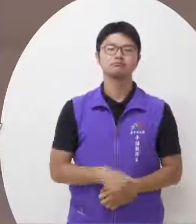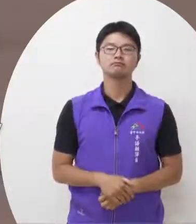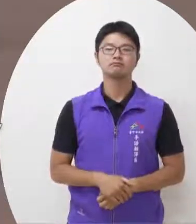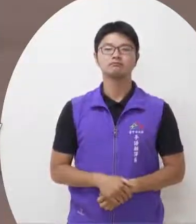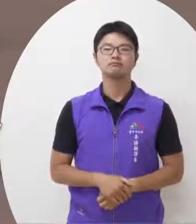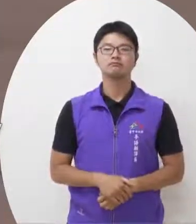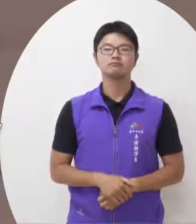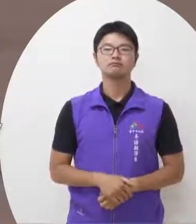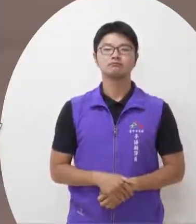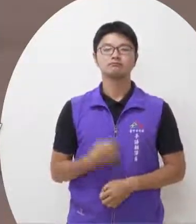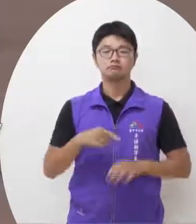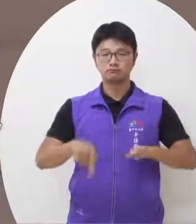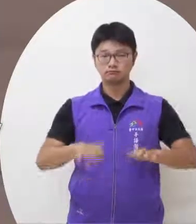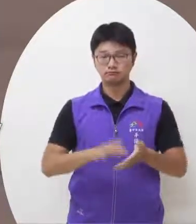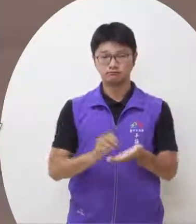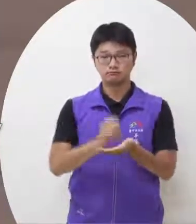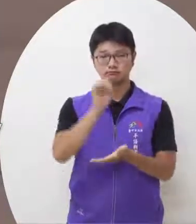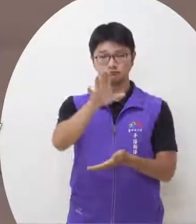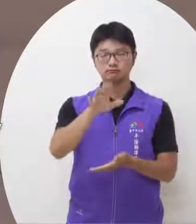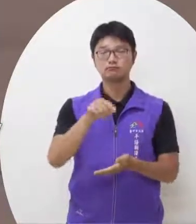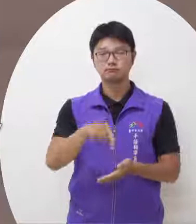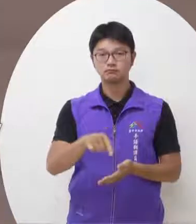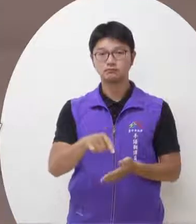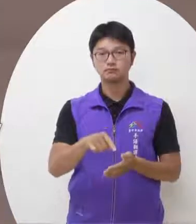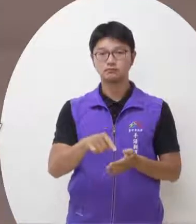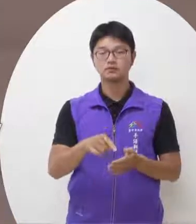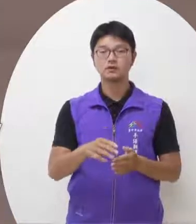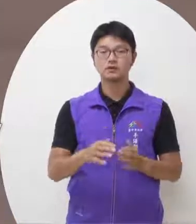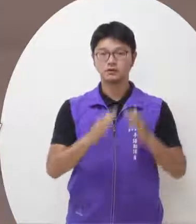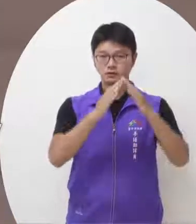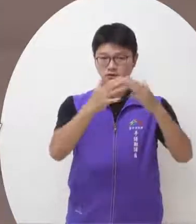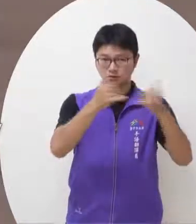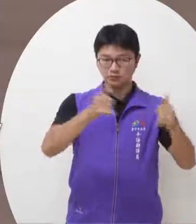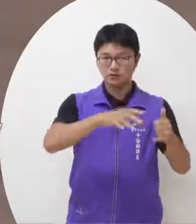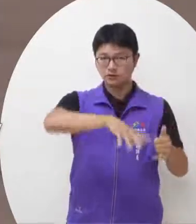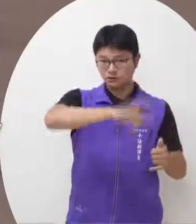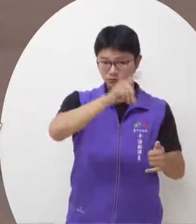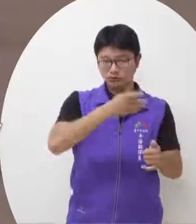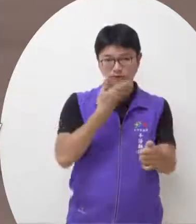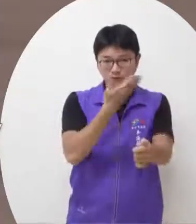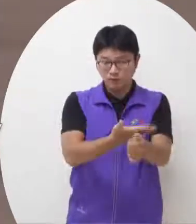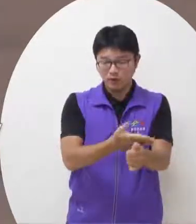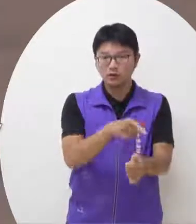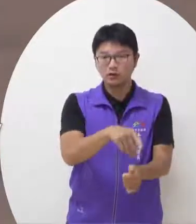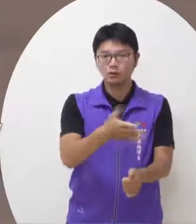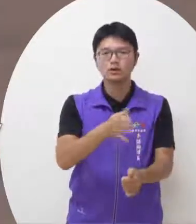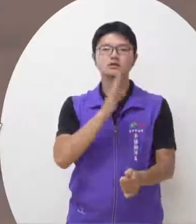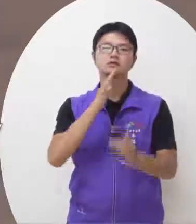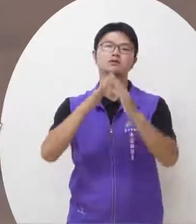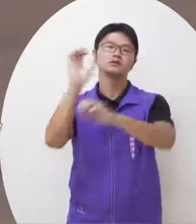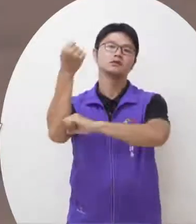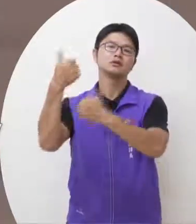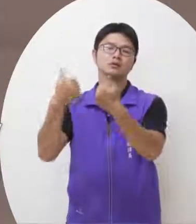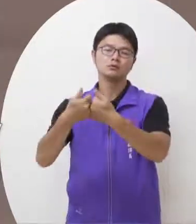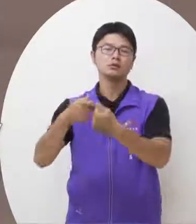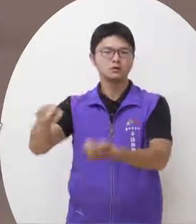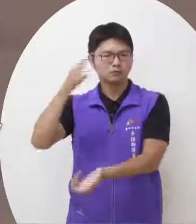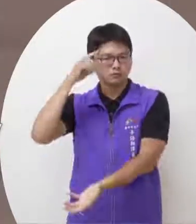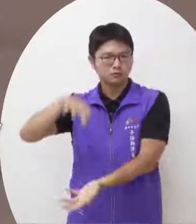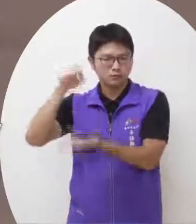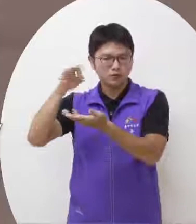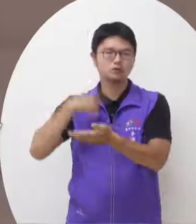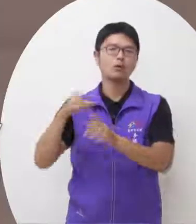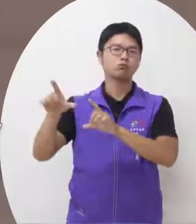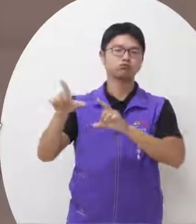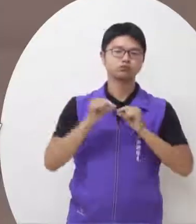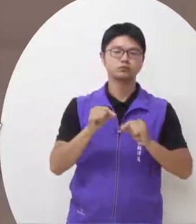大家报告我们为什么要提出这个市民优先，根据议会的建议，那我们就是把